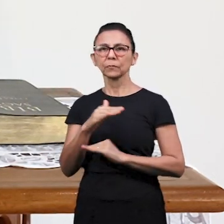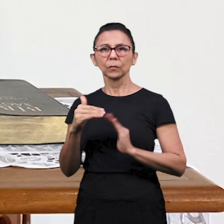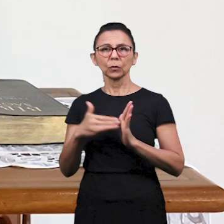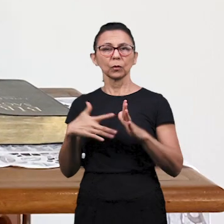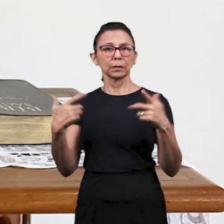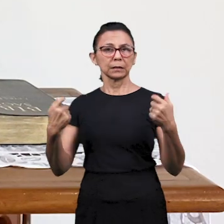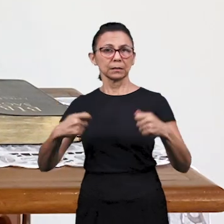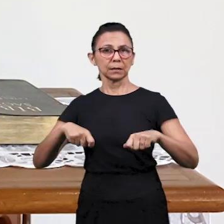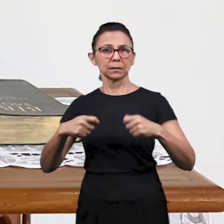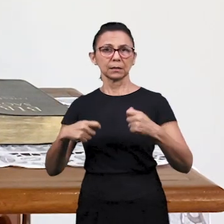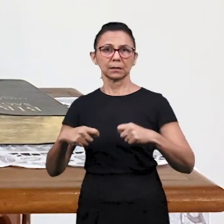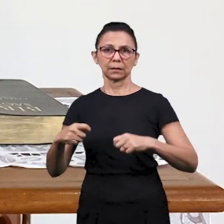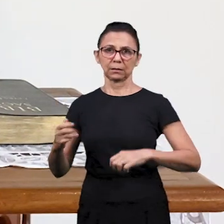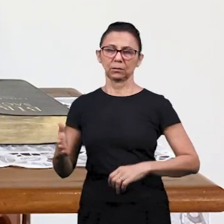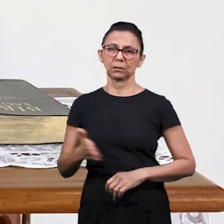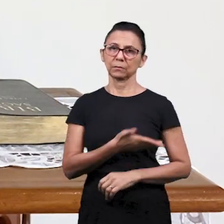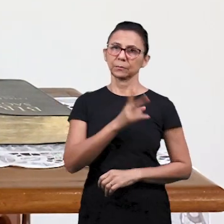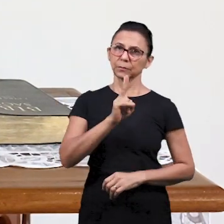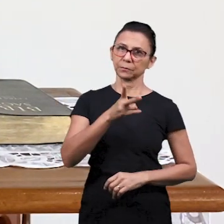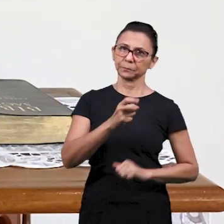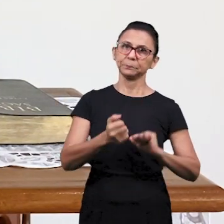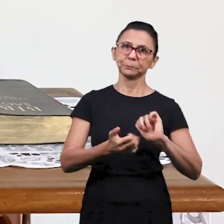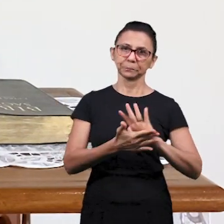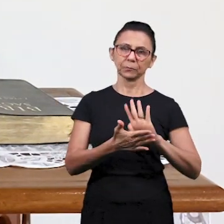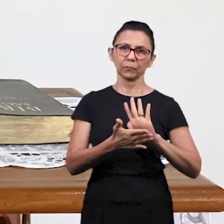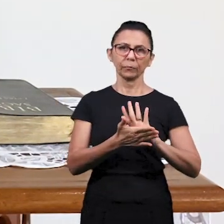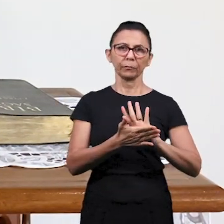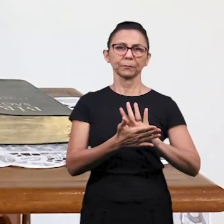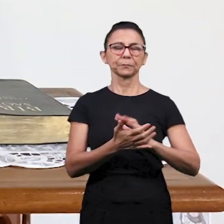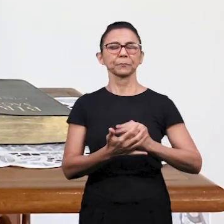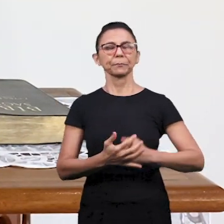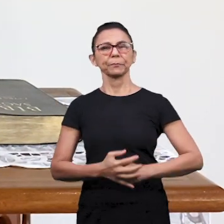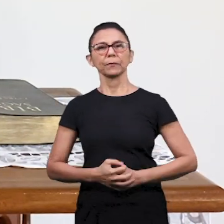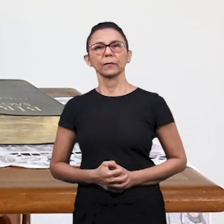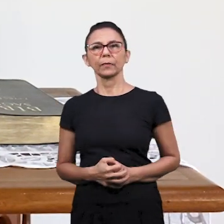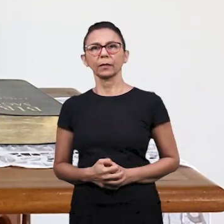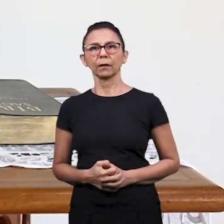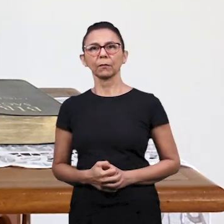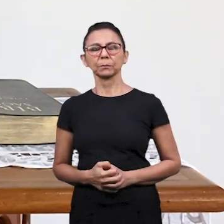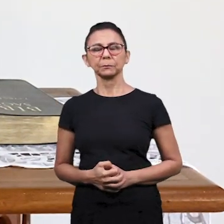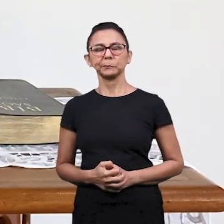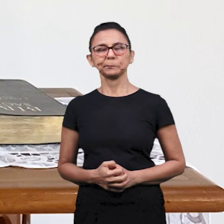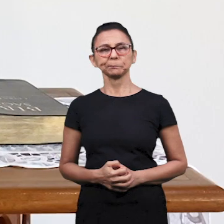наши нужды. В этот момент мы споем еще один псалом Господу.